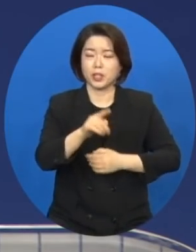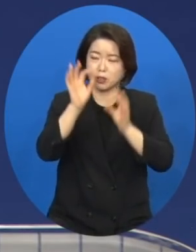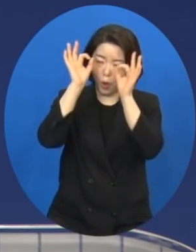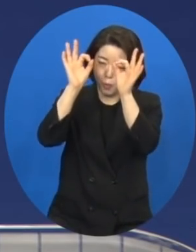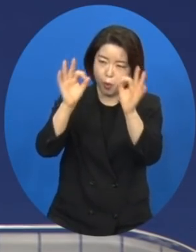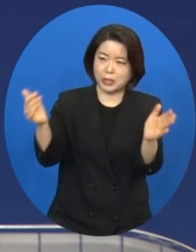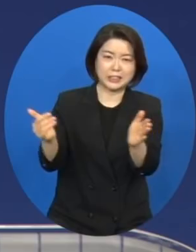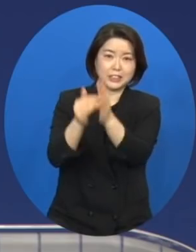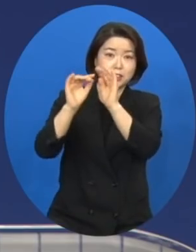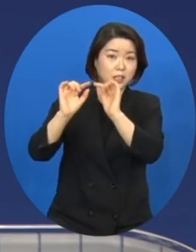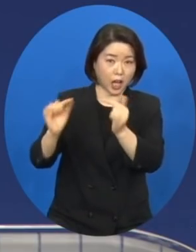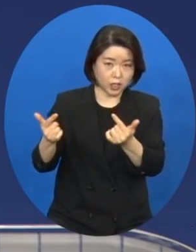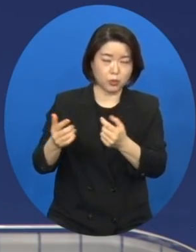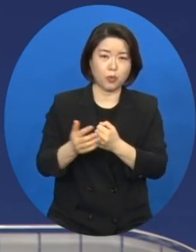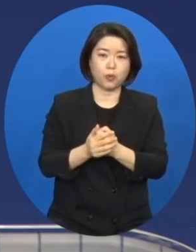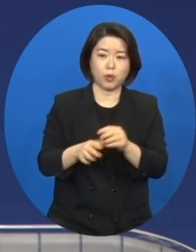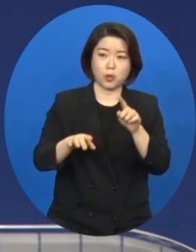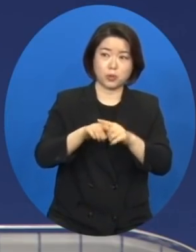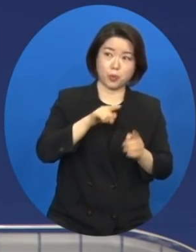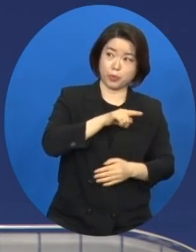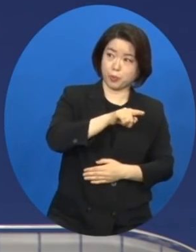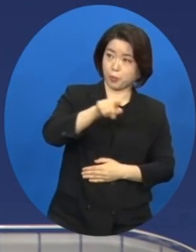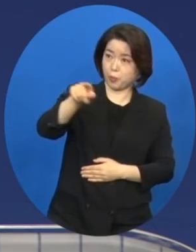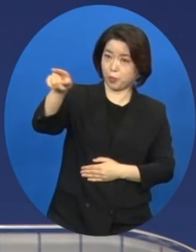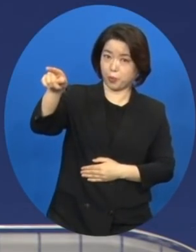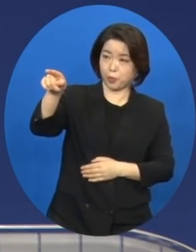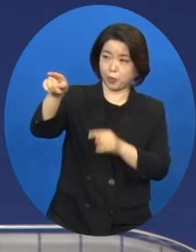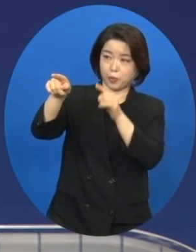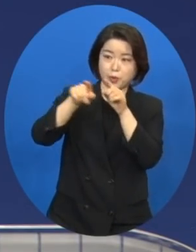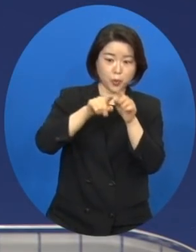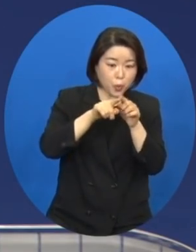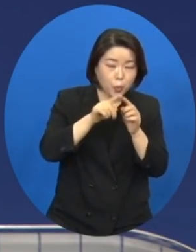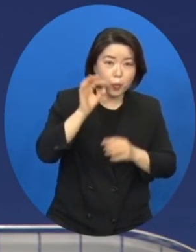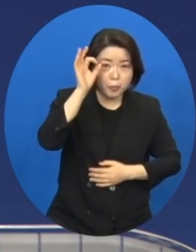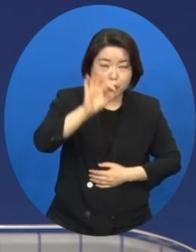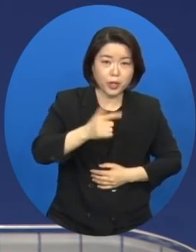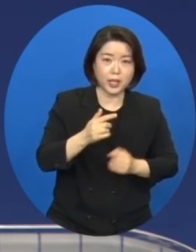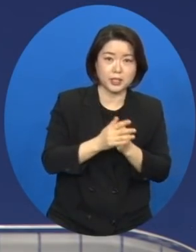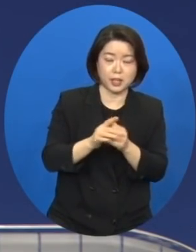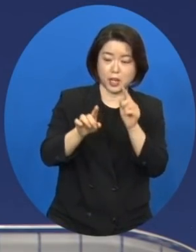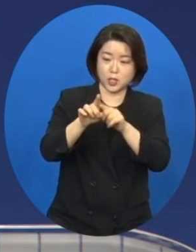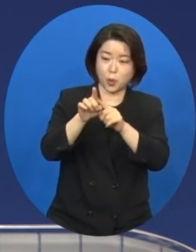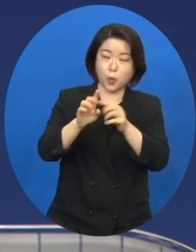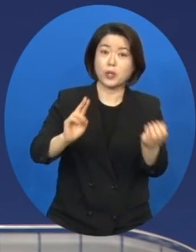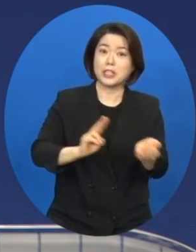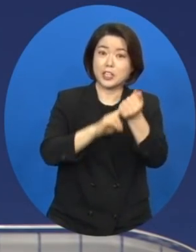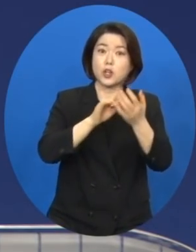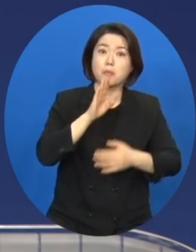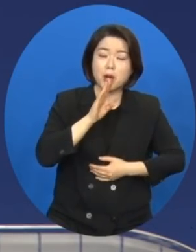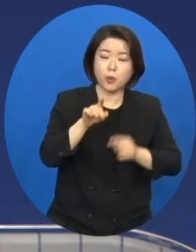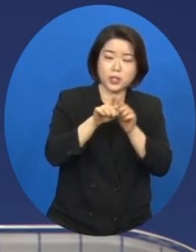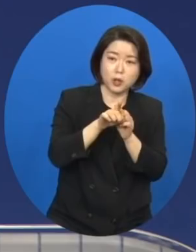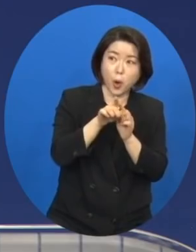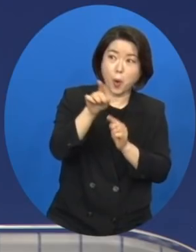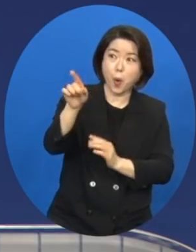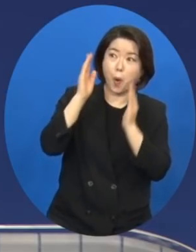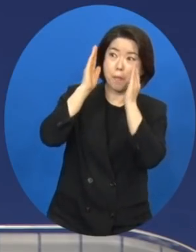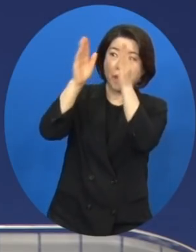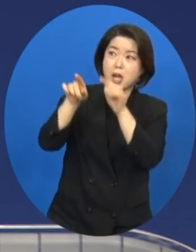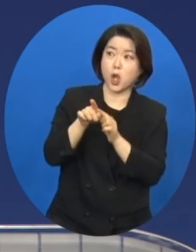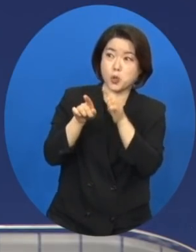끝나는 것이 아니라 손가락을 가르치면 이걸 보면 안 되는 거예요. 이거는 기적인데 이것이 가리키고 있는 것이